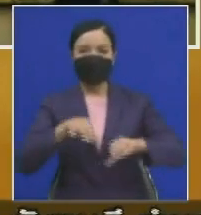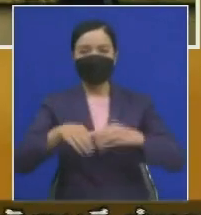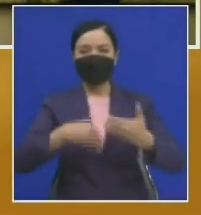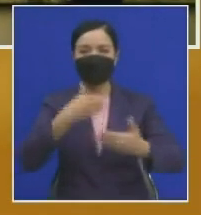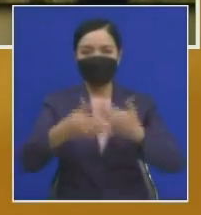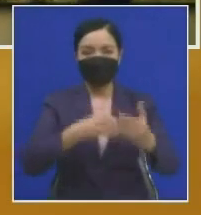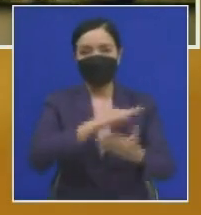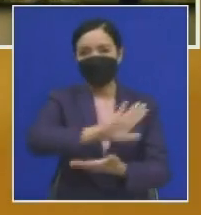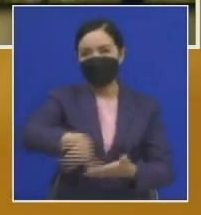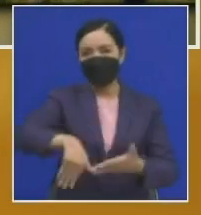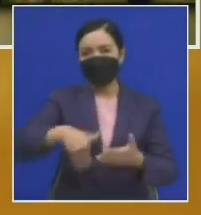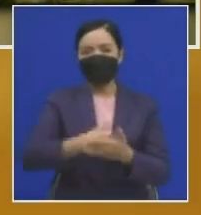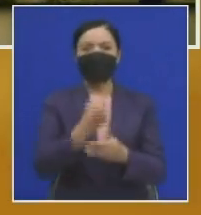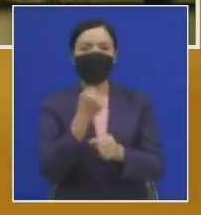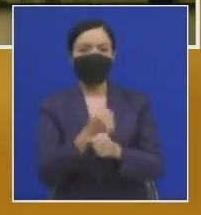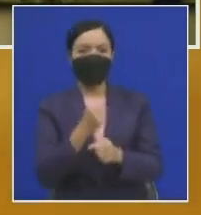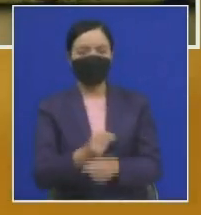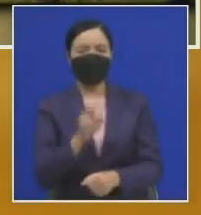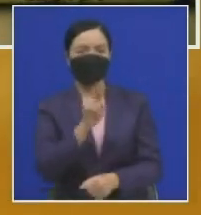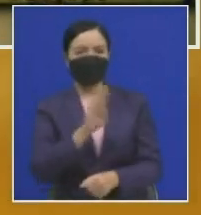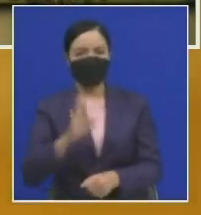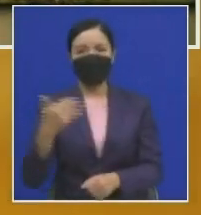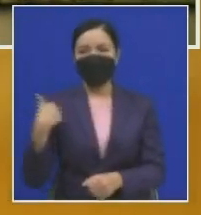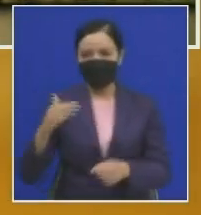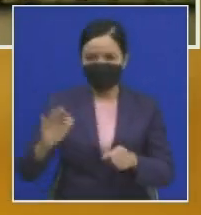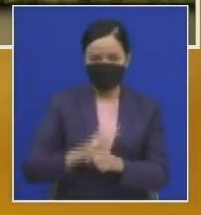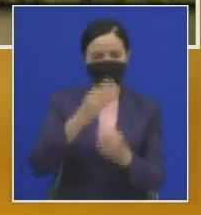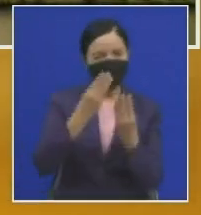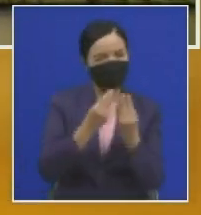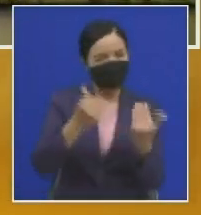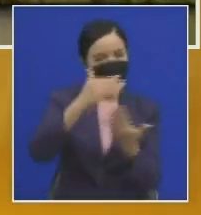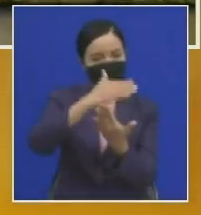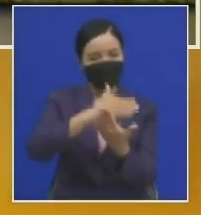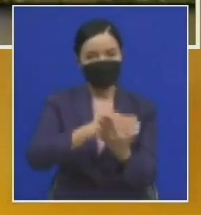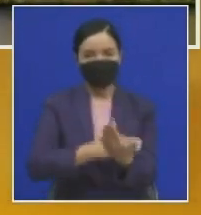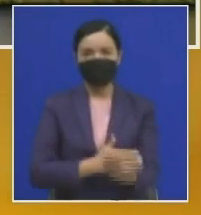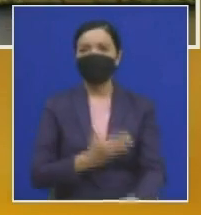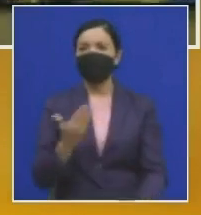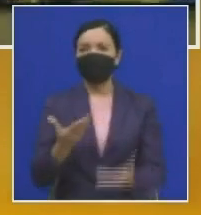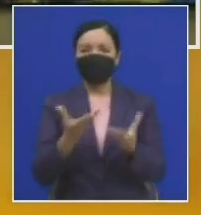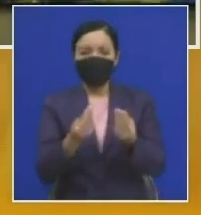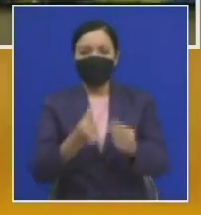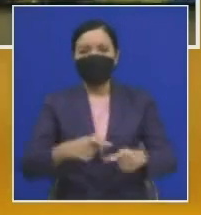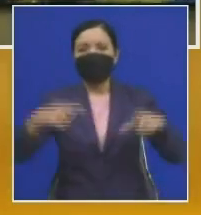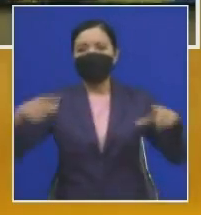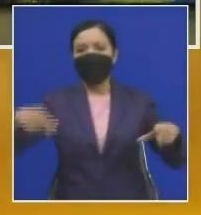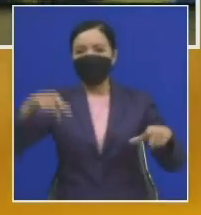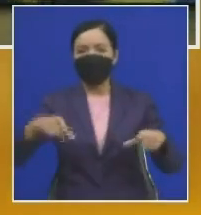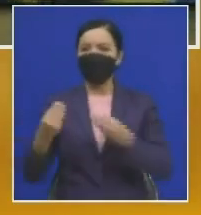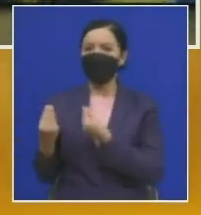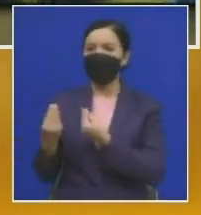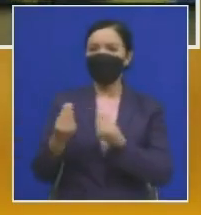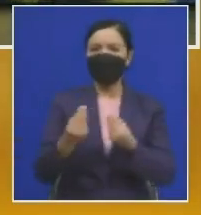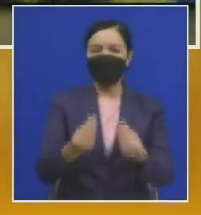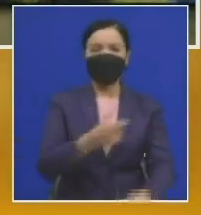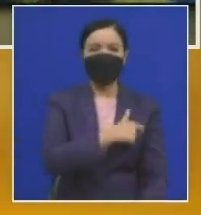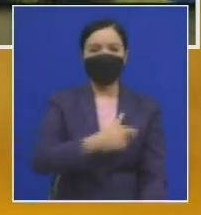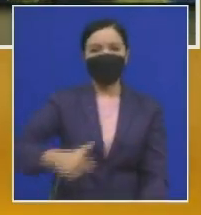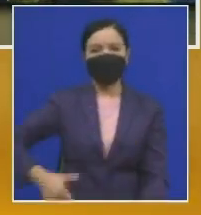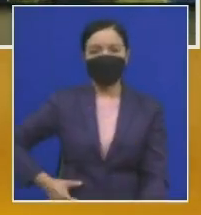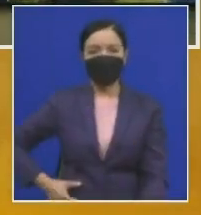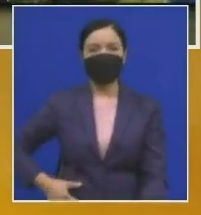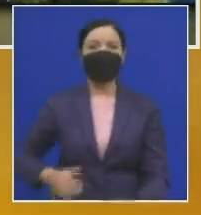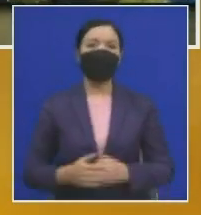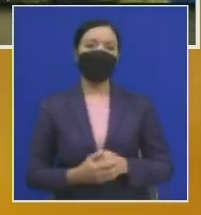ำนิทั้ั้หมด ทำอย่างเป็ระบบรลเอียดเพรแลงนี้คือที่ดินพระรัชธาร พระมหากรุนาที่คุณจ